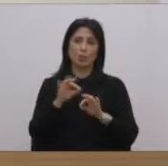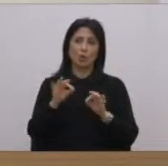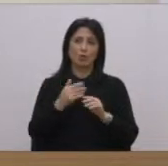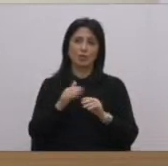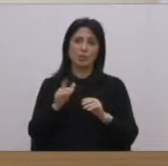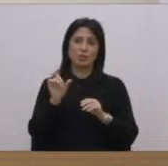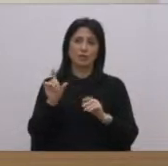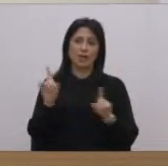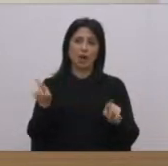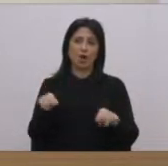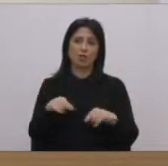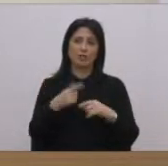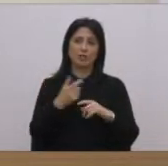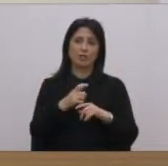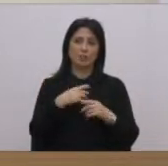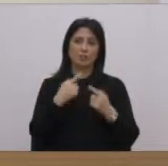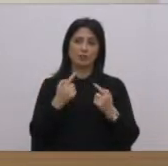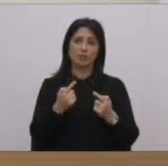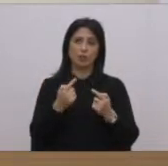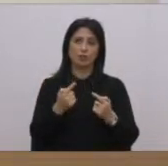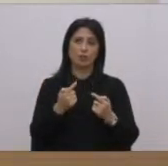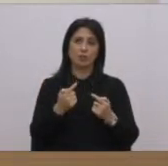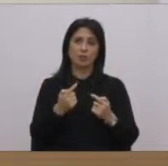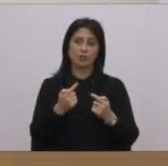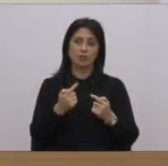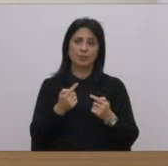Gamocopter, omlis Ganhorțele, bat, salia Mișlovania,